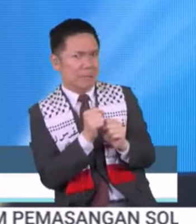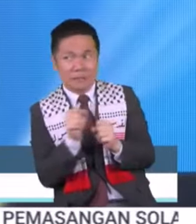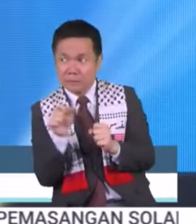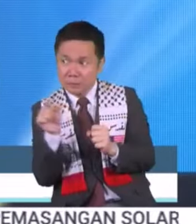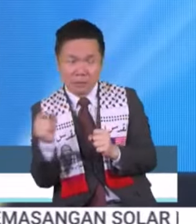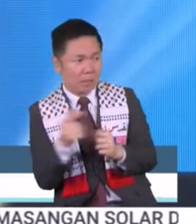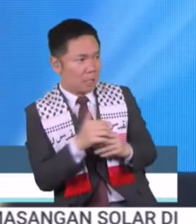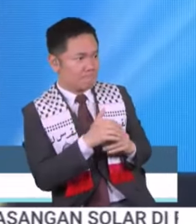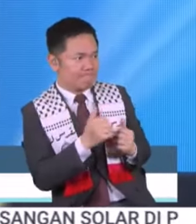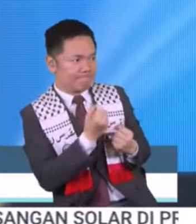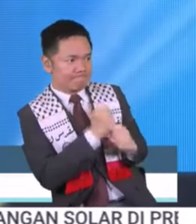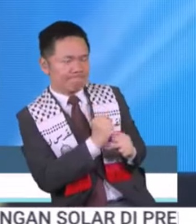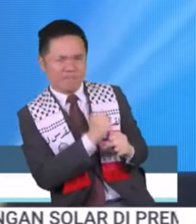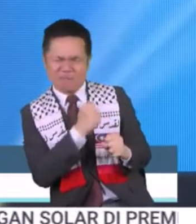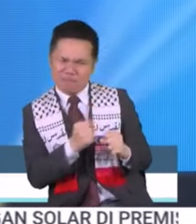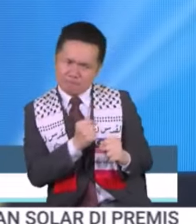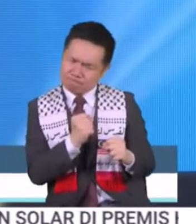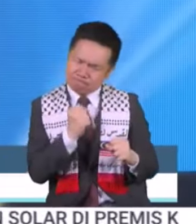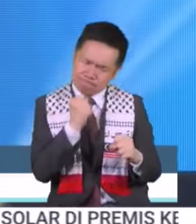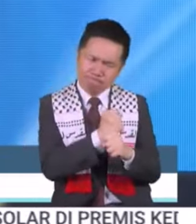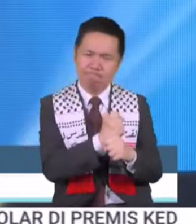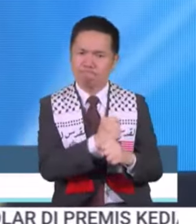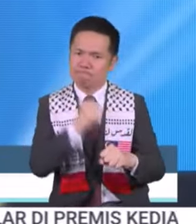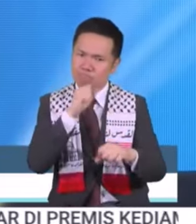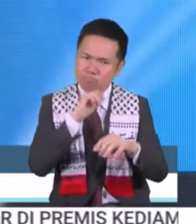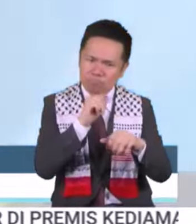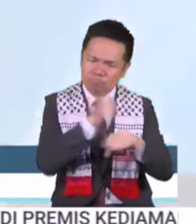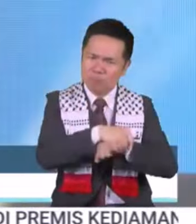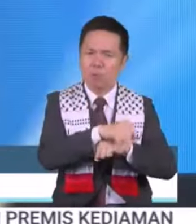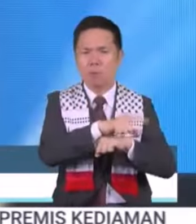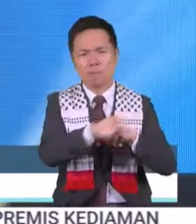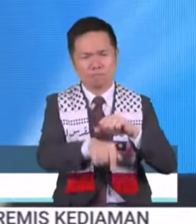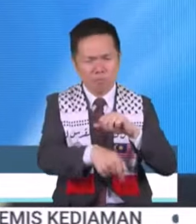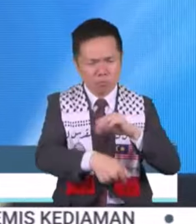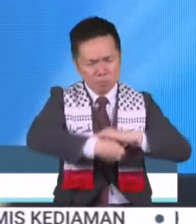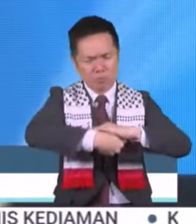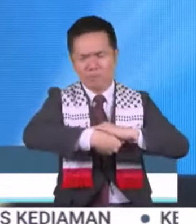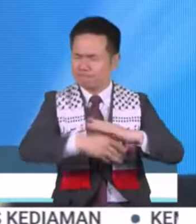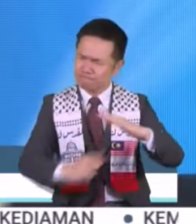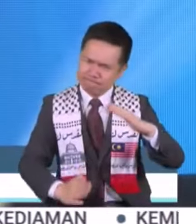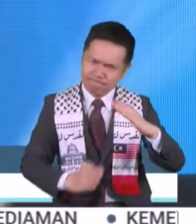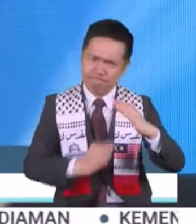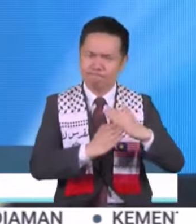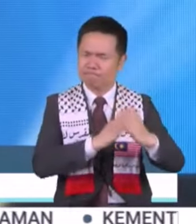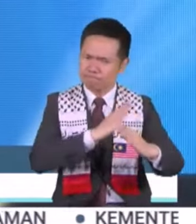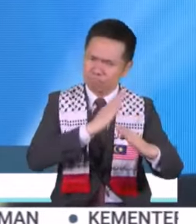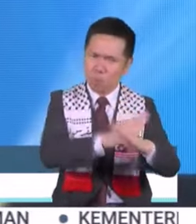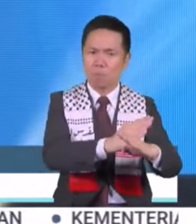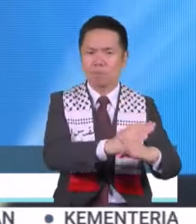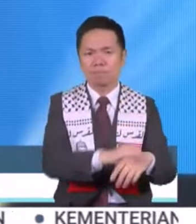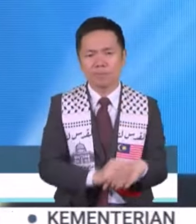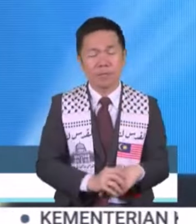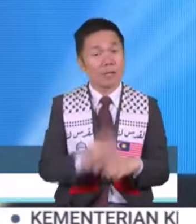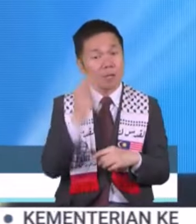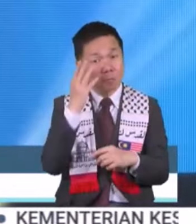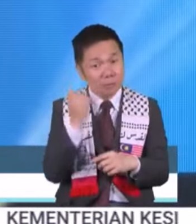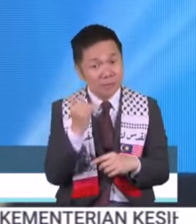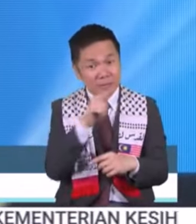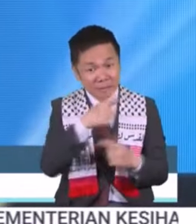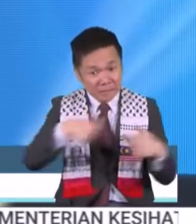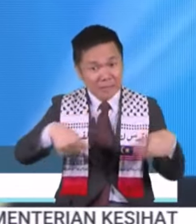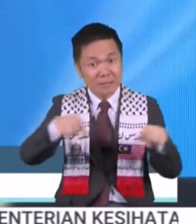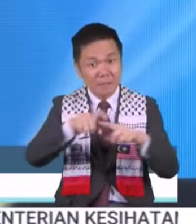pertarungan ini, pertarungan yang dahsyat. Sebab itu yang kita perlu adalah